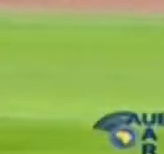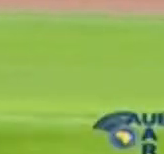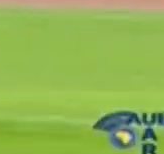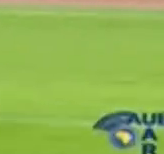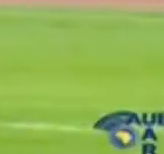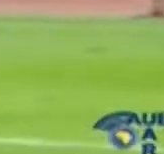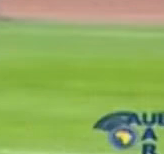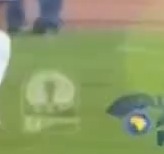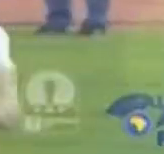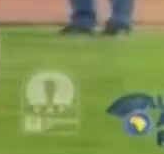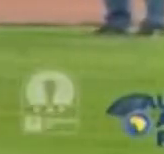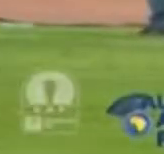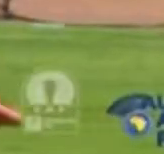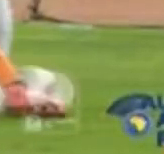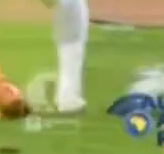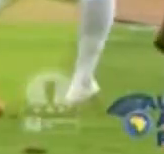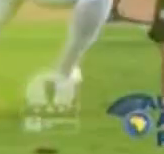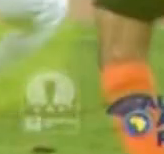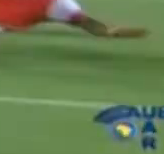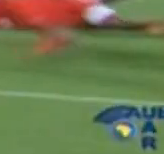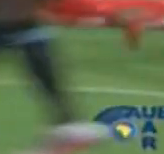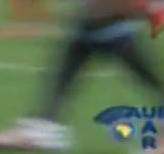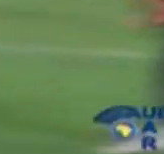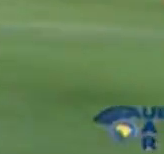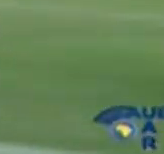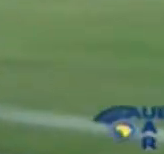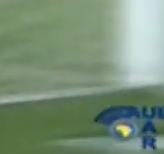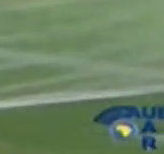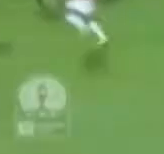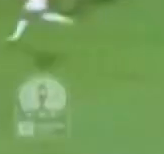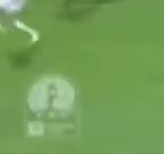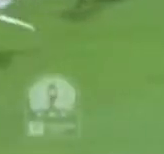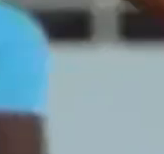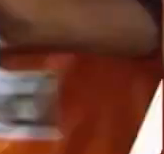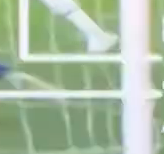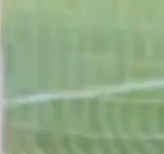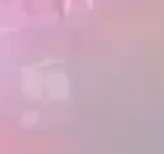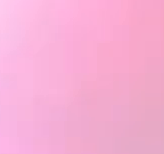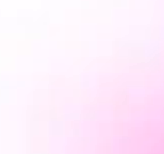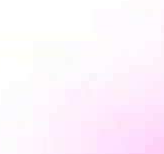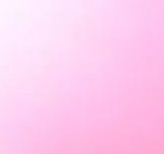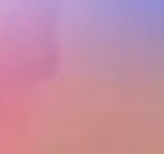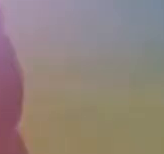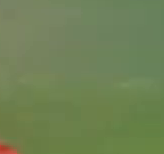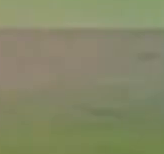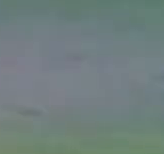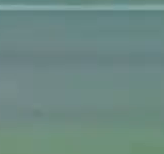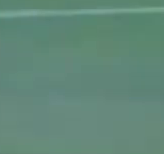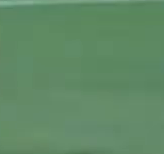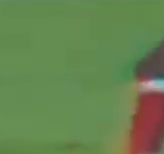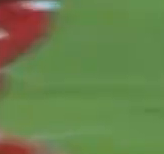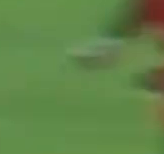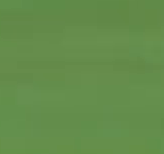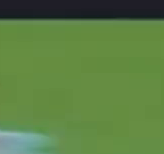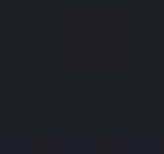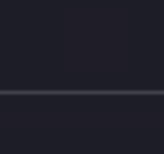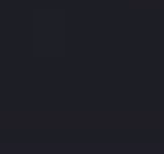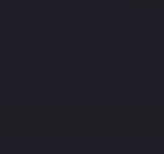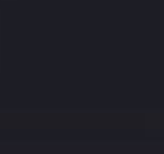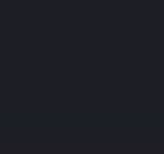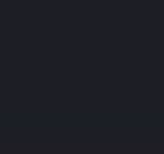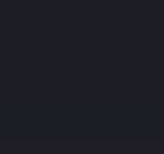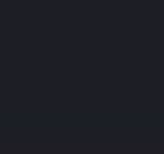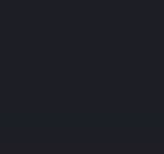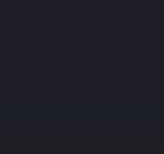CAF Confederation Cup champions? Find out by watching the action live on KBC Channel 1 this Sunday, kicking off